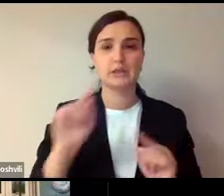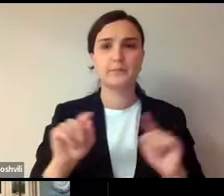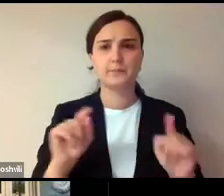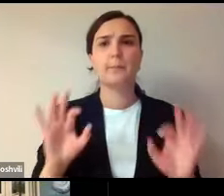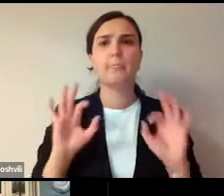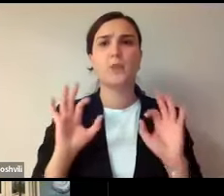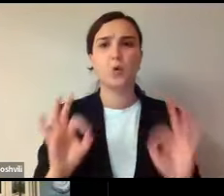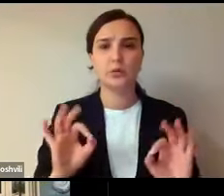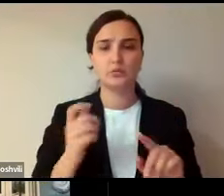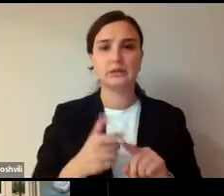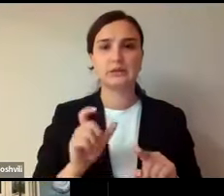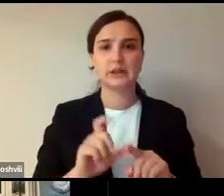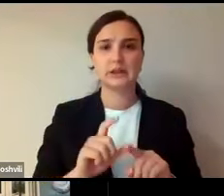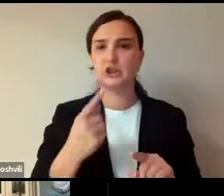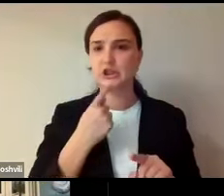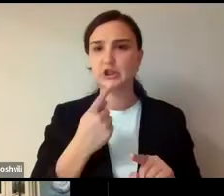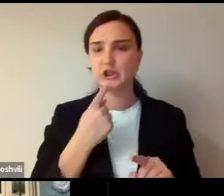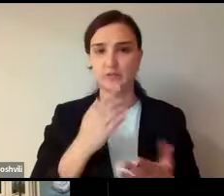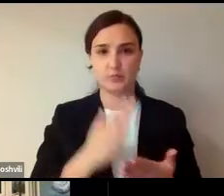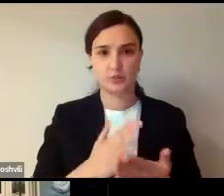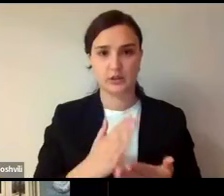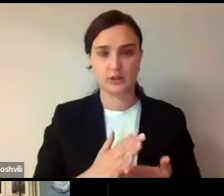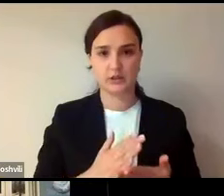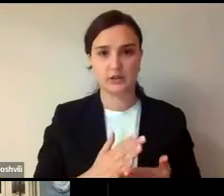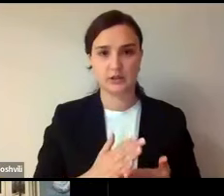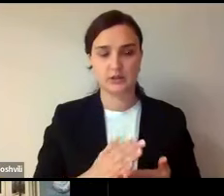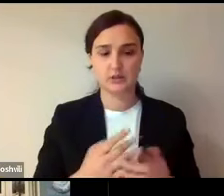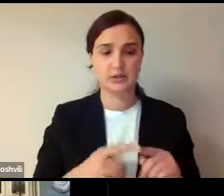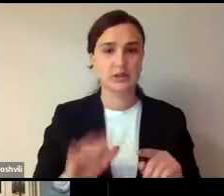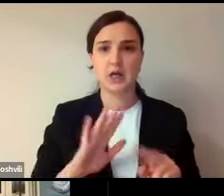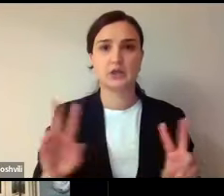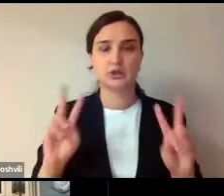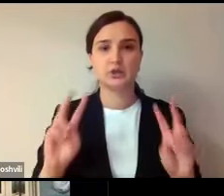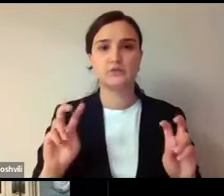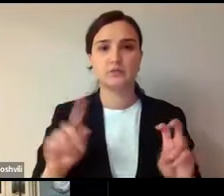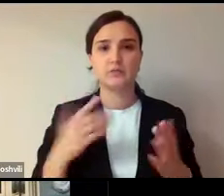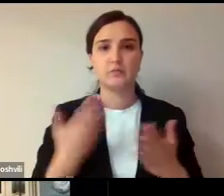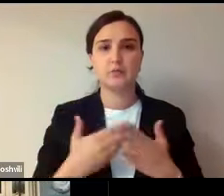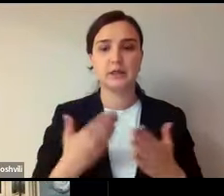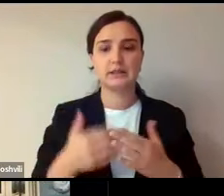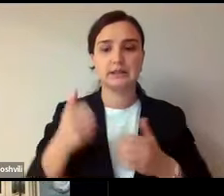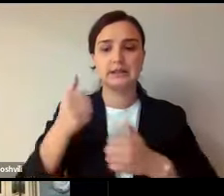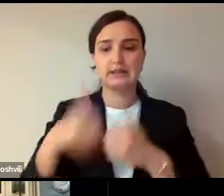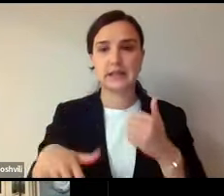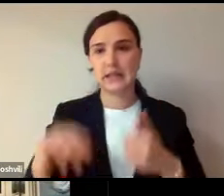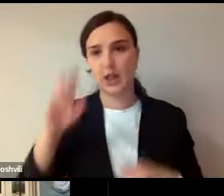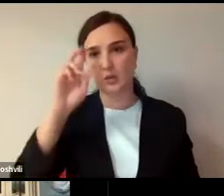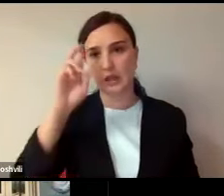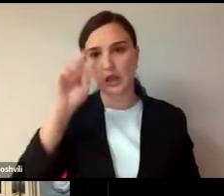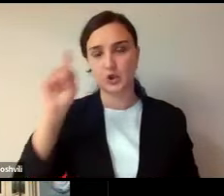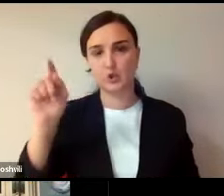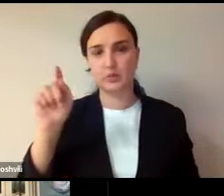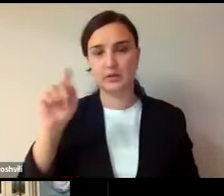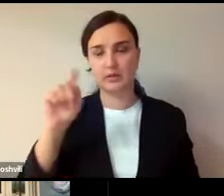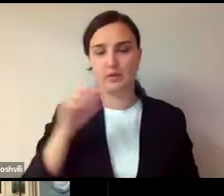ობიექტურად ძალიან შეჭირვებულია, არნიშნავს იმას, რომ მაგალითად ცენტრალური ხელისუფლება